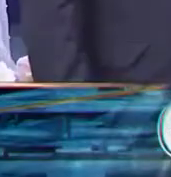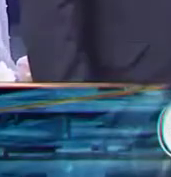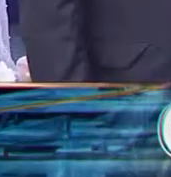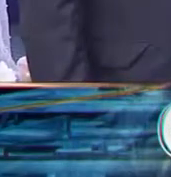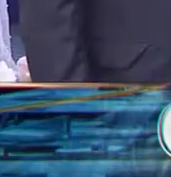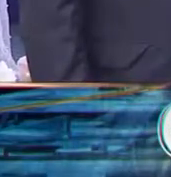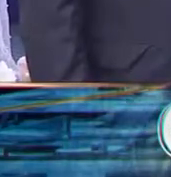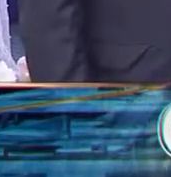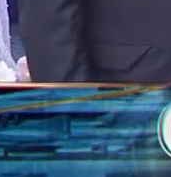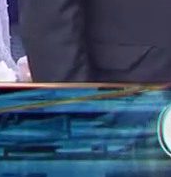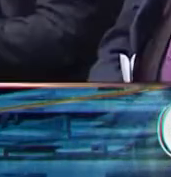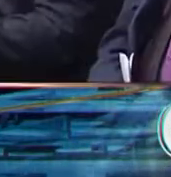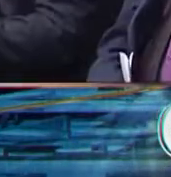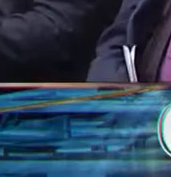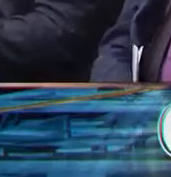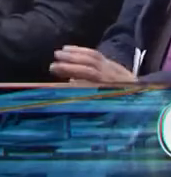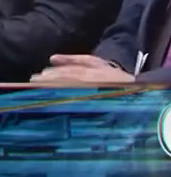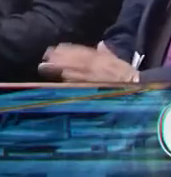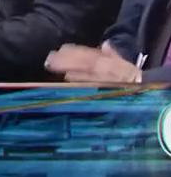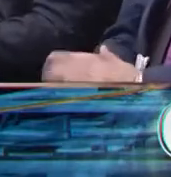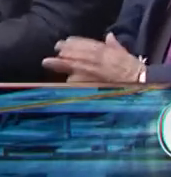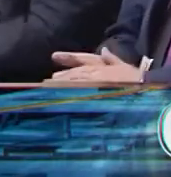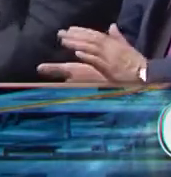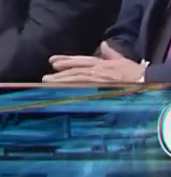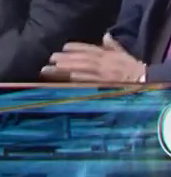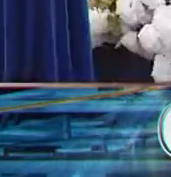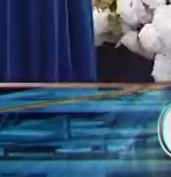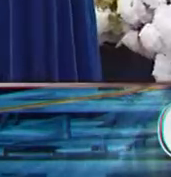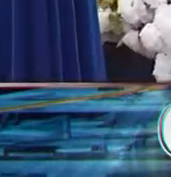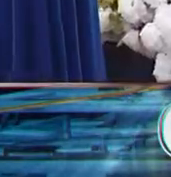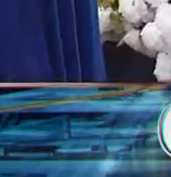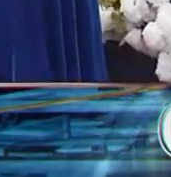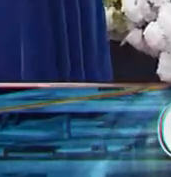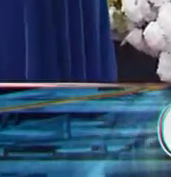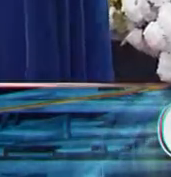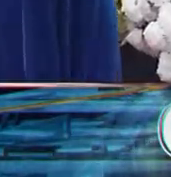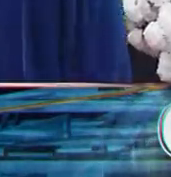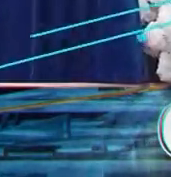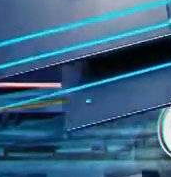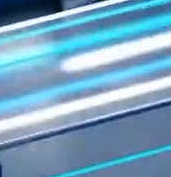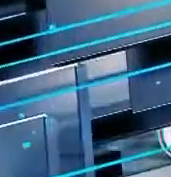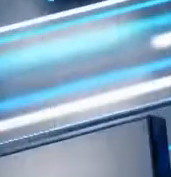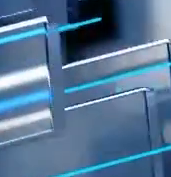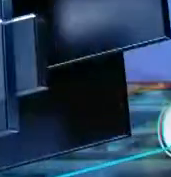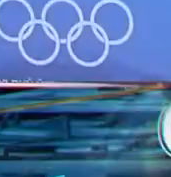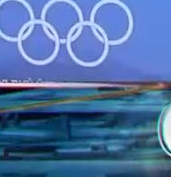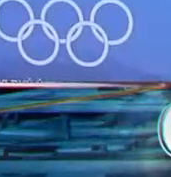ближе к народу алматинской области отметили 21-летие создания партии большинства нур отан